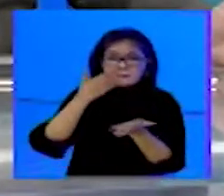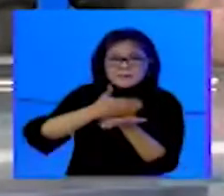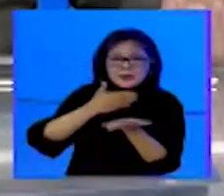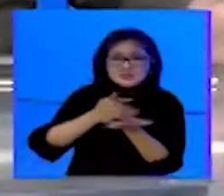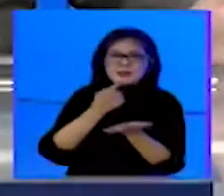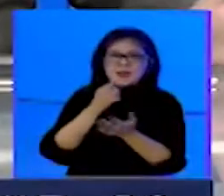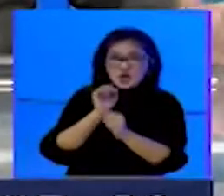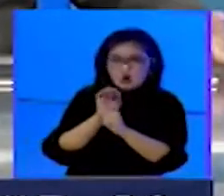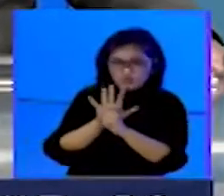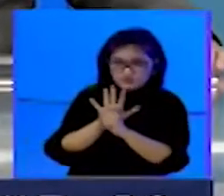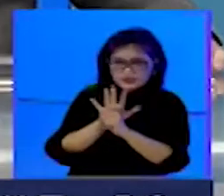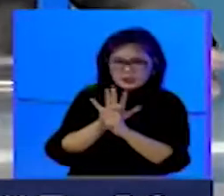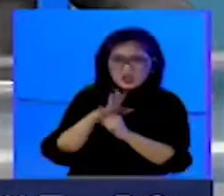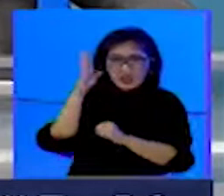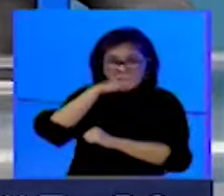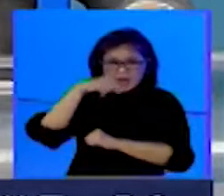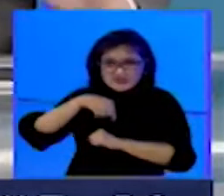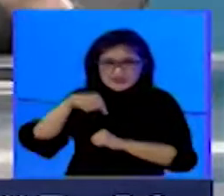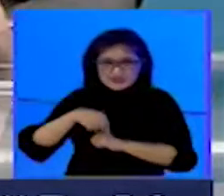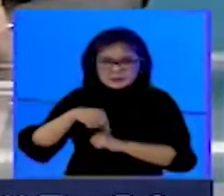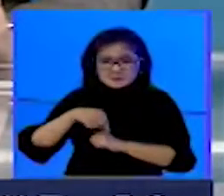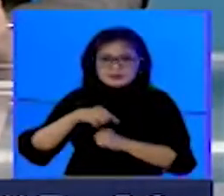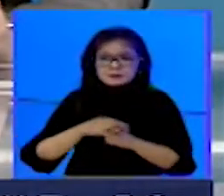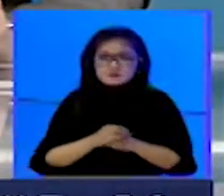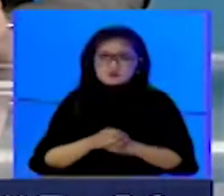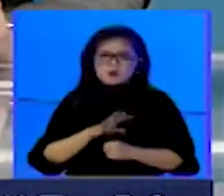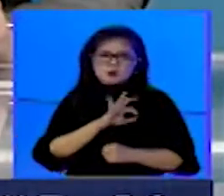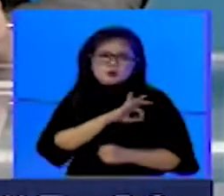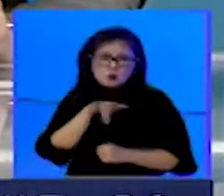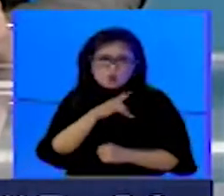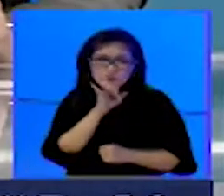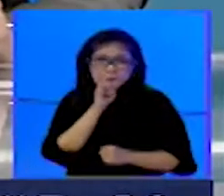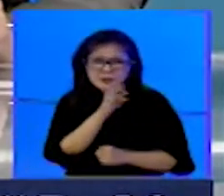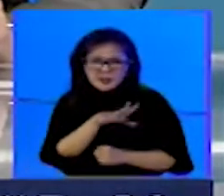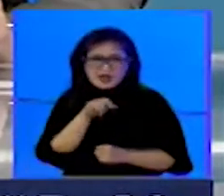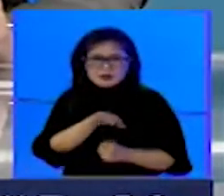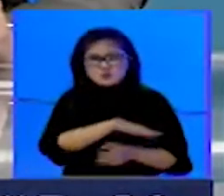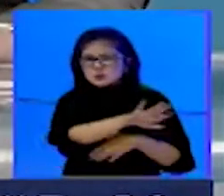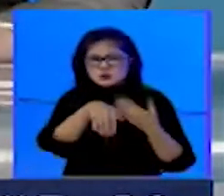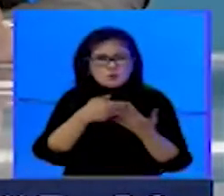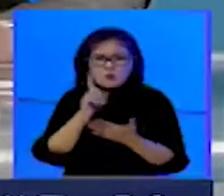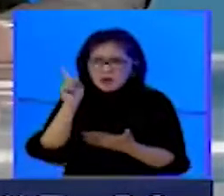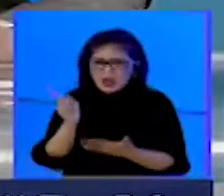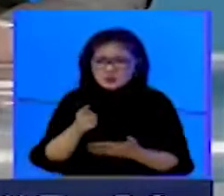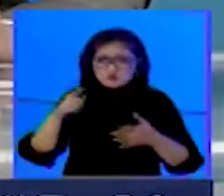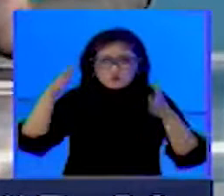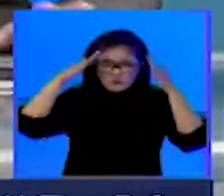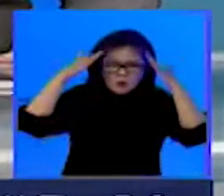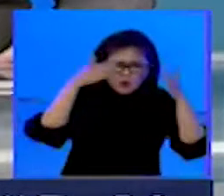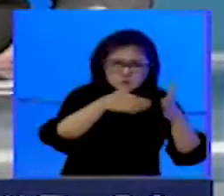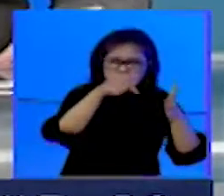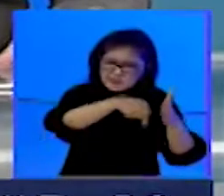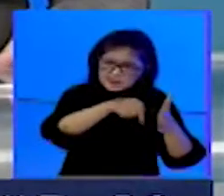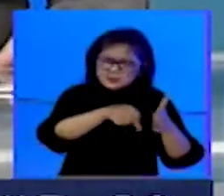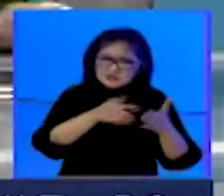coffeenine pada Senin pagi ini dalam rata spesial menekankan pentingnya memiliki sense of Crisis atau penanganan situasi krisis di